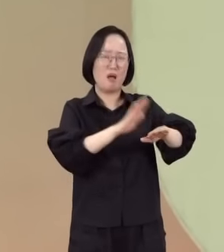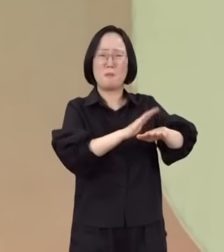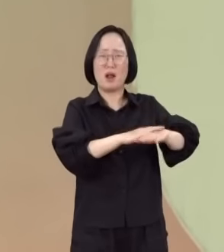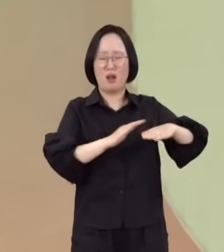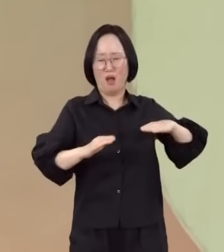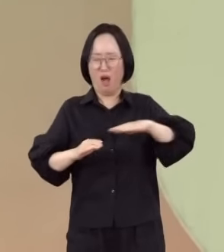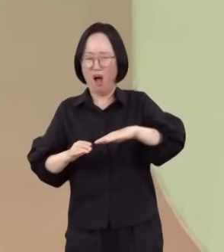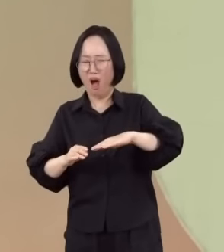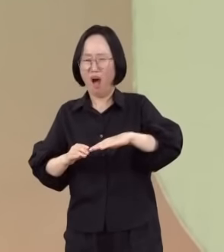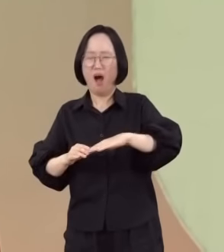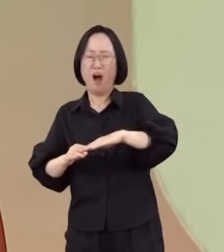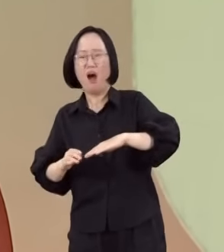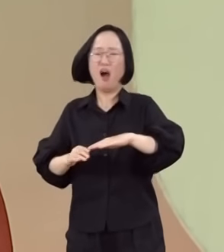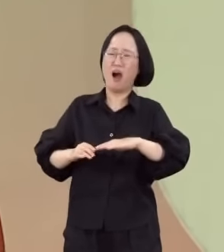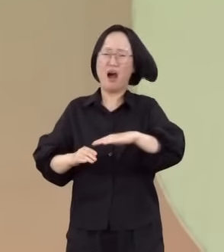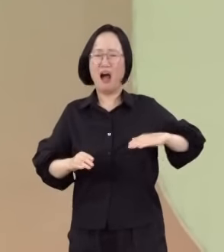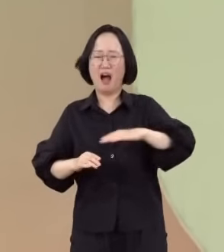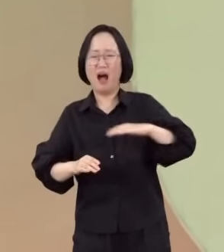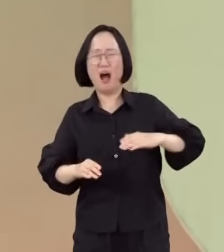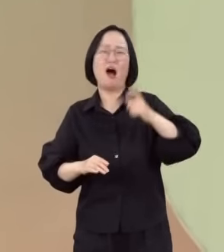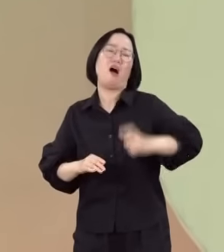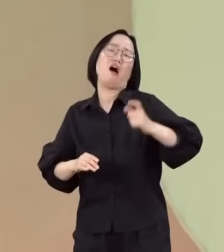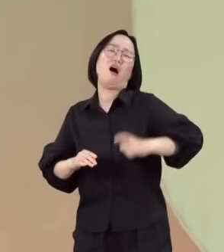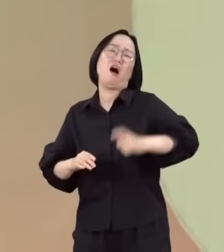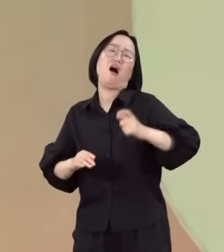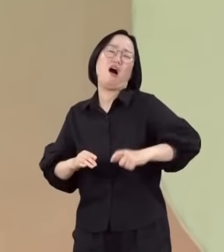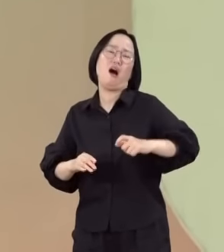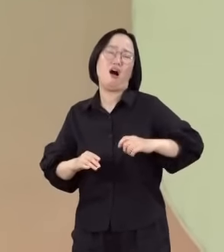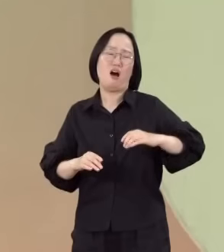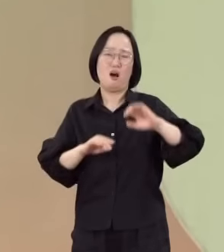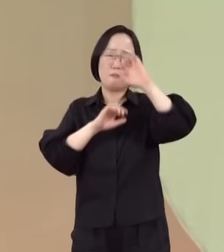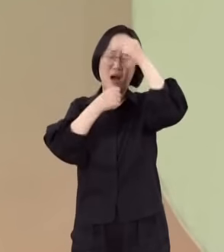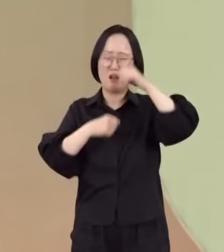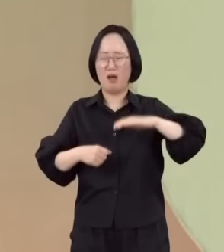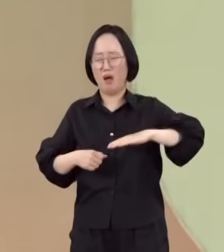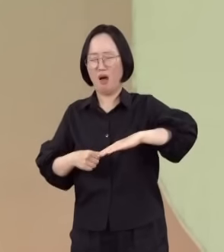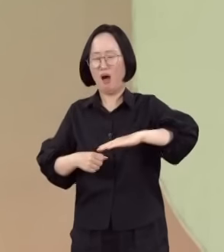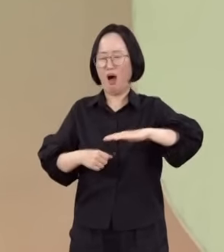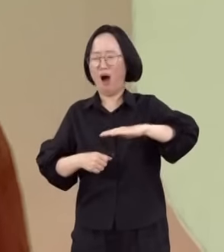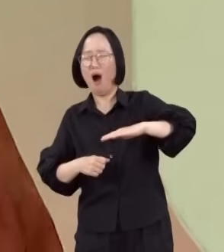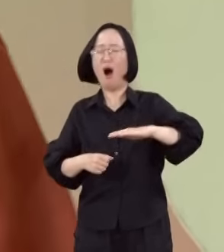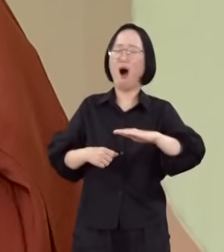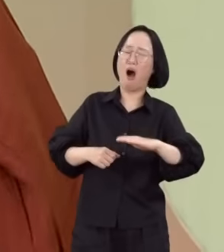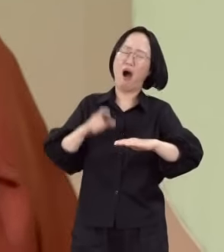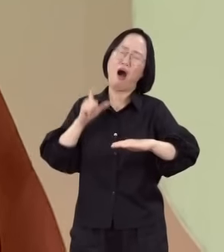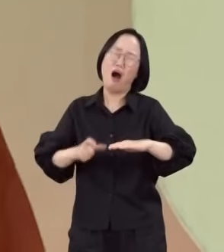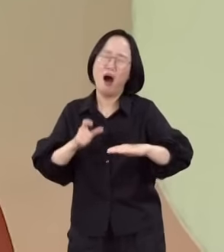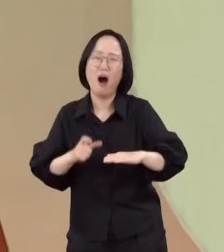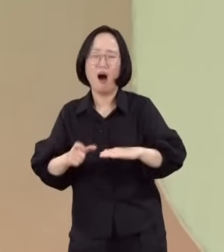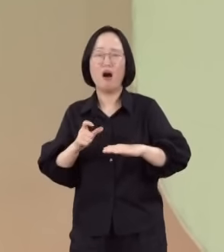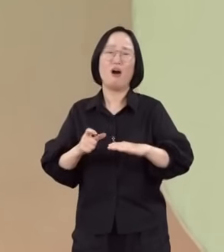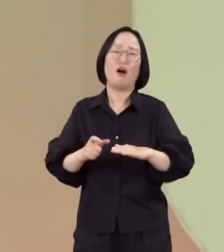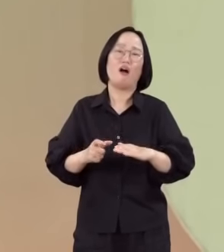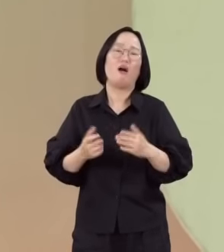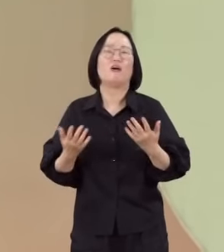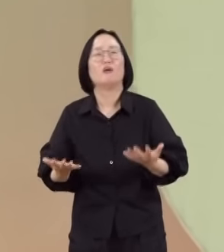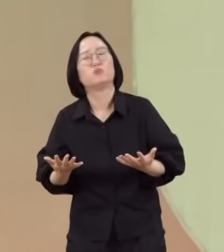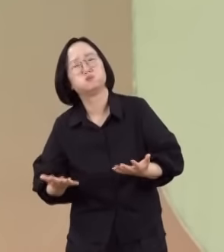열차가 천천히 열차가 막 오고 있었는데 발이 안 빠져가지고 아구구구 이걸